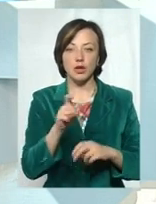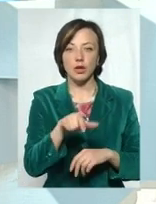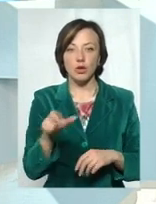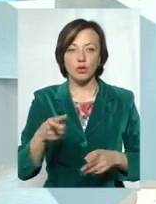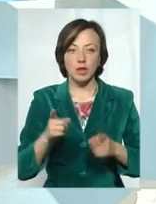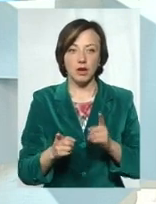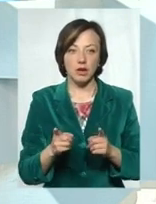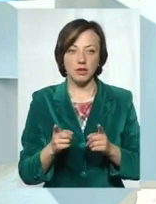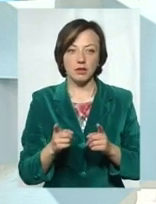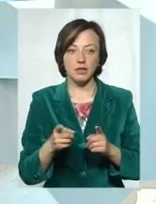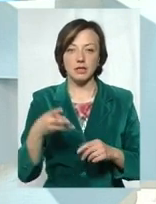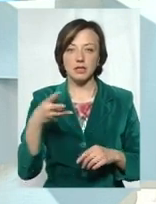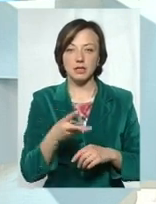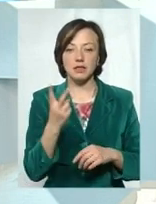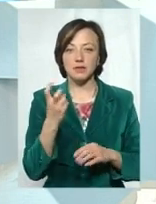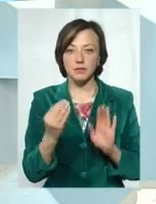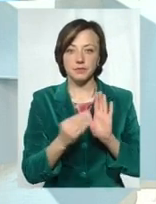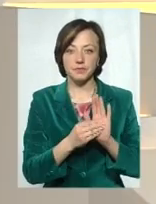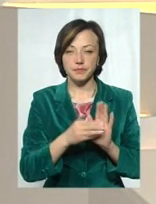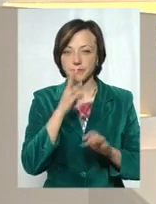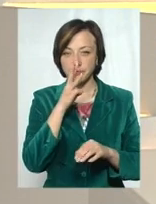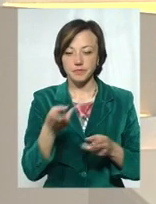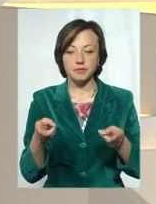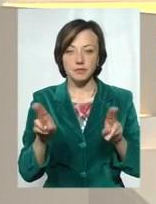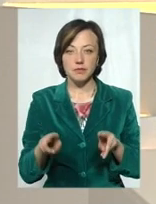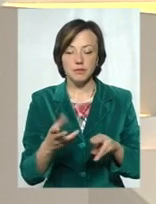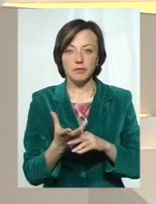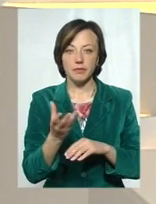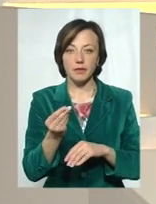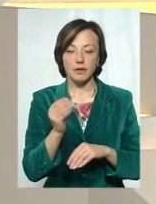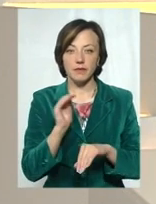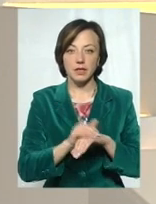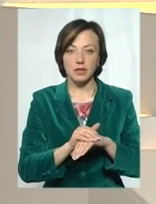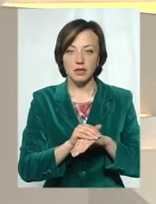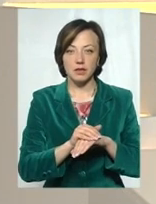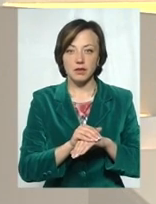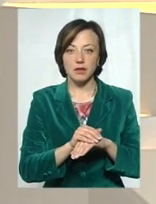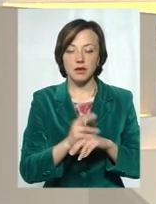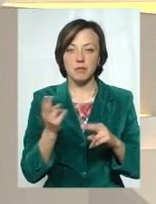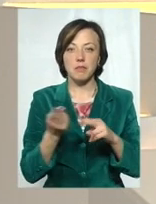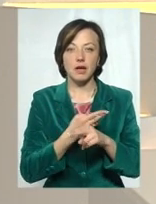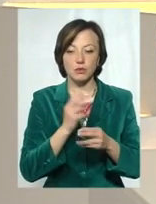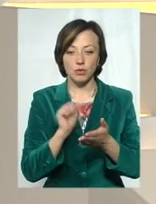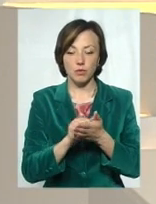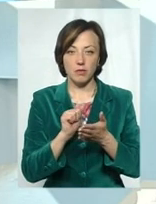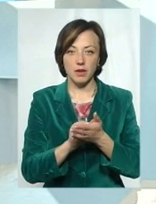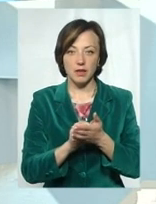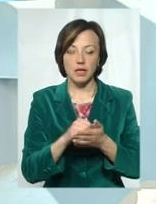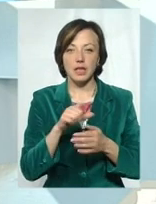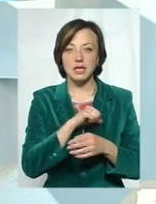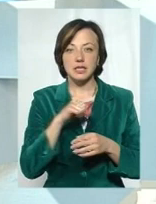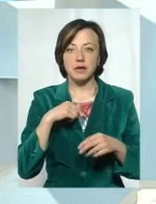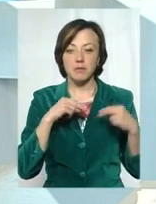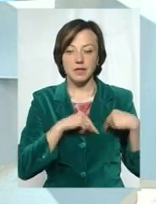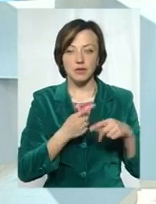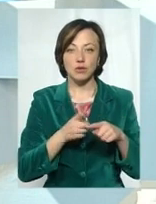реально ставлять 3200 гривень заробітну плату, а решту фактично йде без оподаткування, тому що сам працівник цього